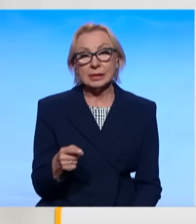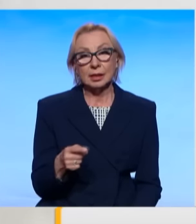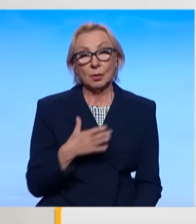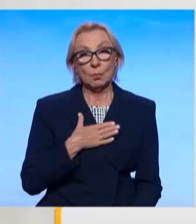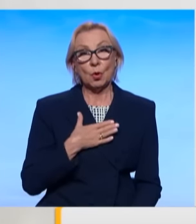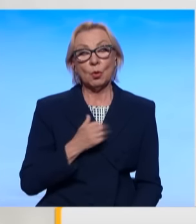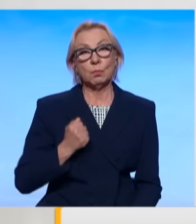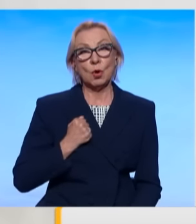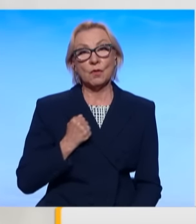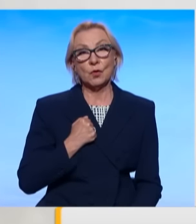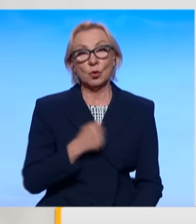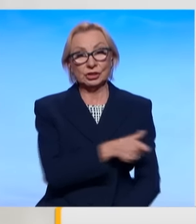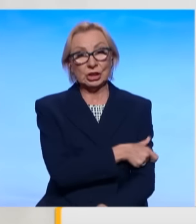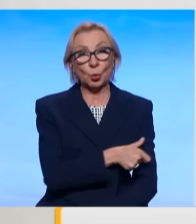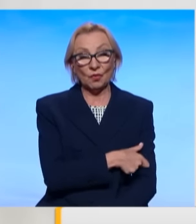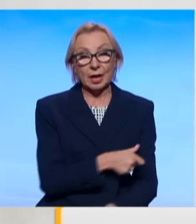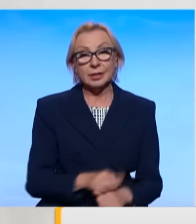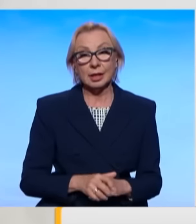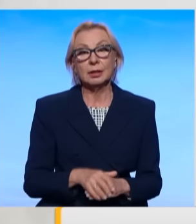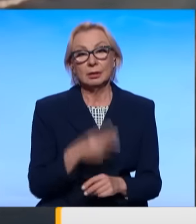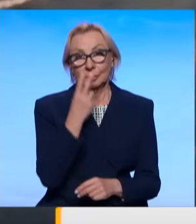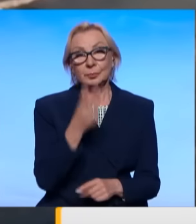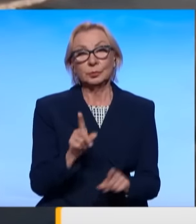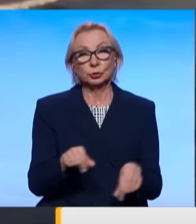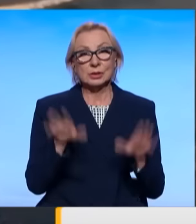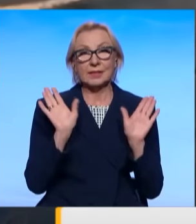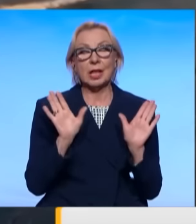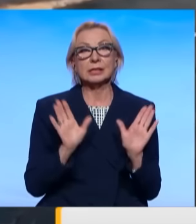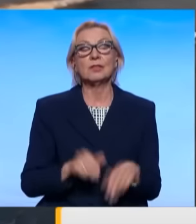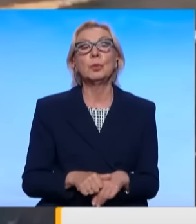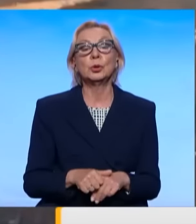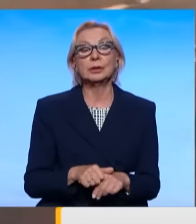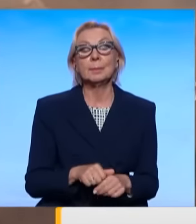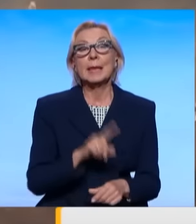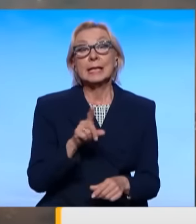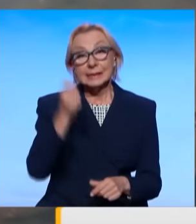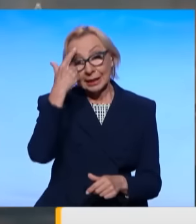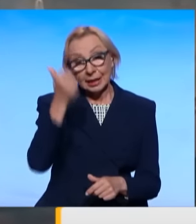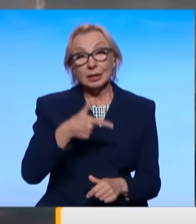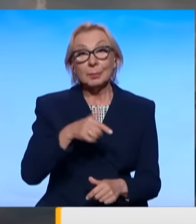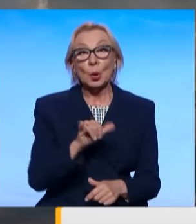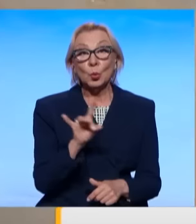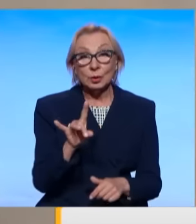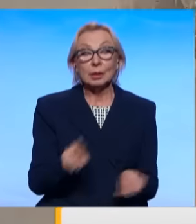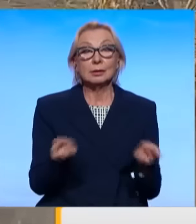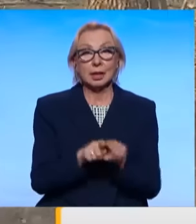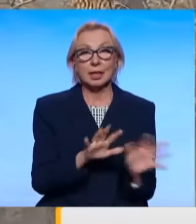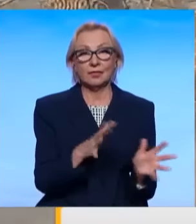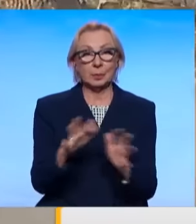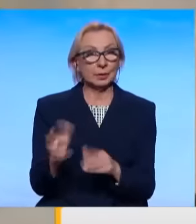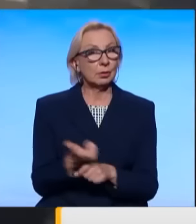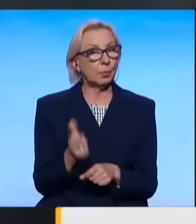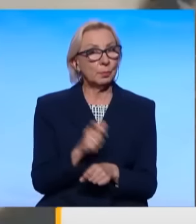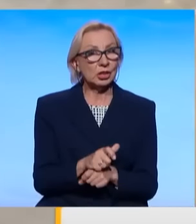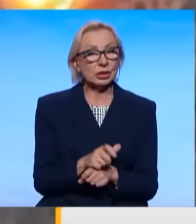бойового чергування були випадки, що здавалися в полон. І за даними нашого ГУР, останнім часом таких випадків